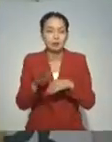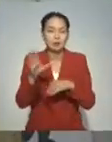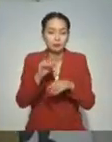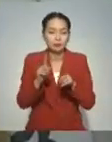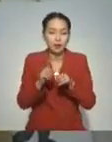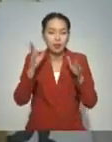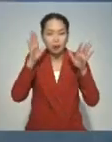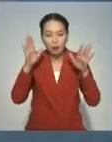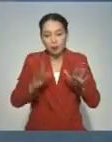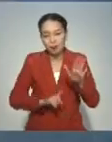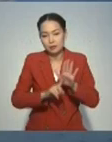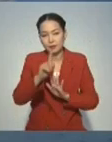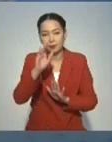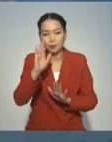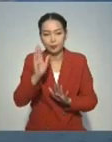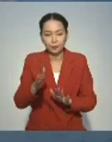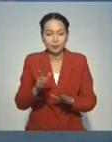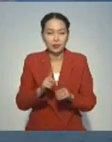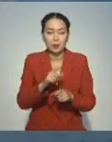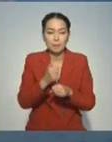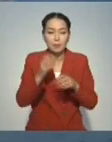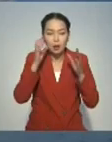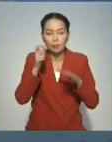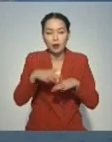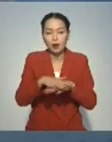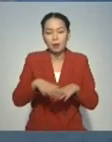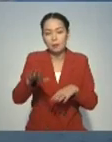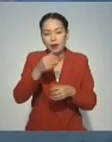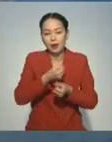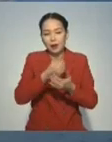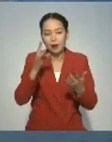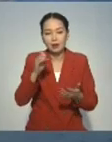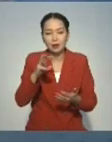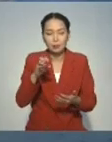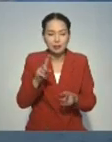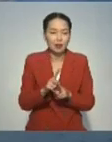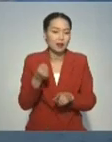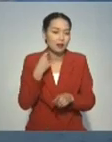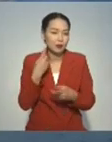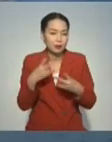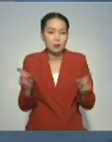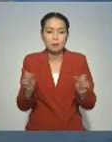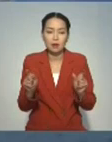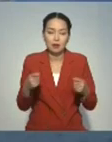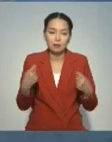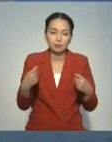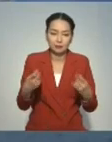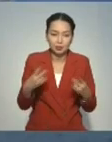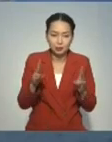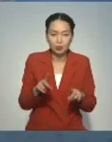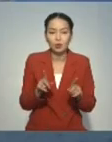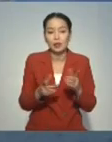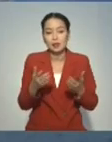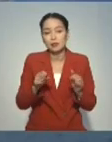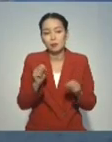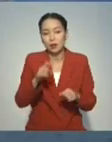намазы оқыла бастайды. Бас мүфти барша қауымға қасиетті Рамазан айында арақ шарап ішілмесе, дүкендерде сатылмаса, мүмкіндігінше